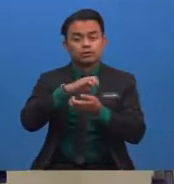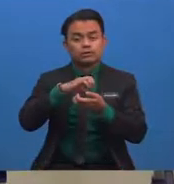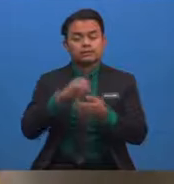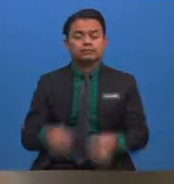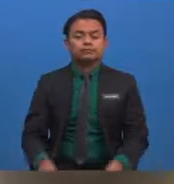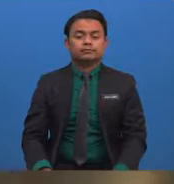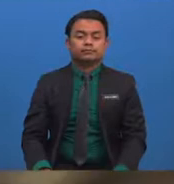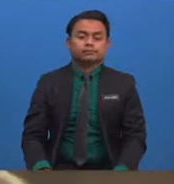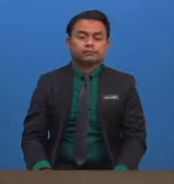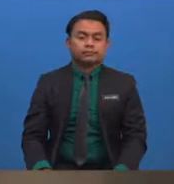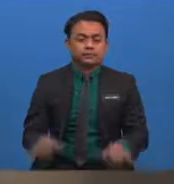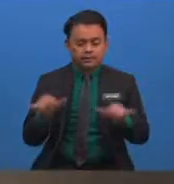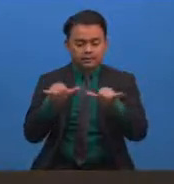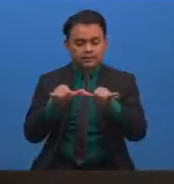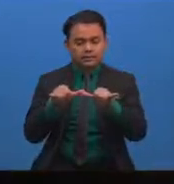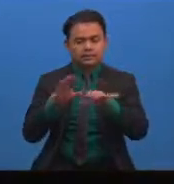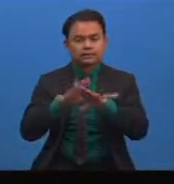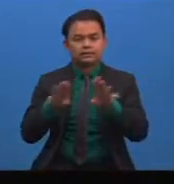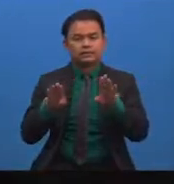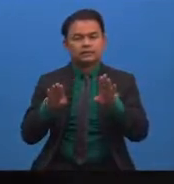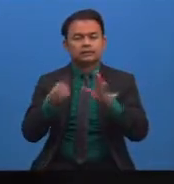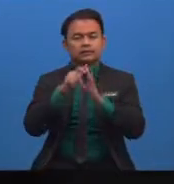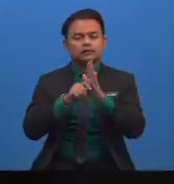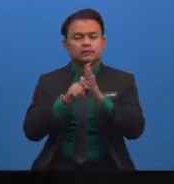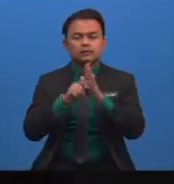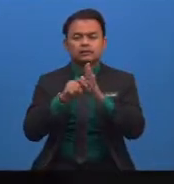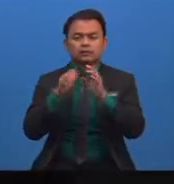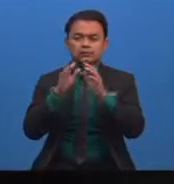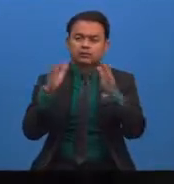besar. Kemudian, kita ada